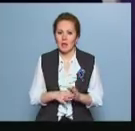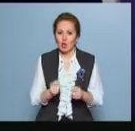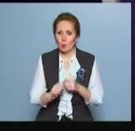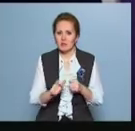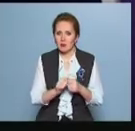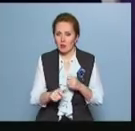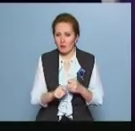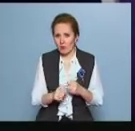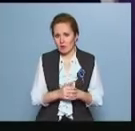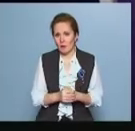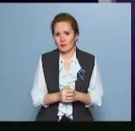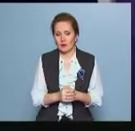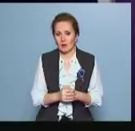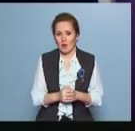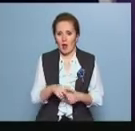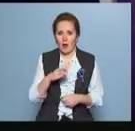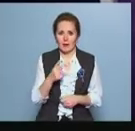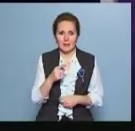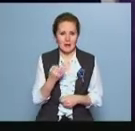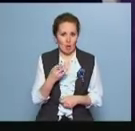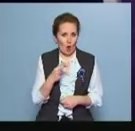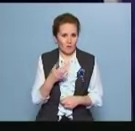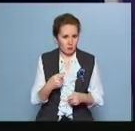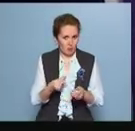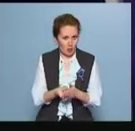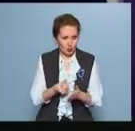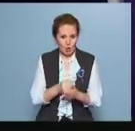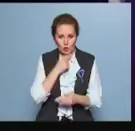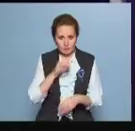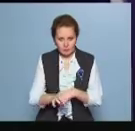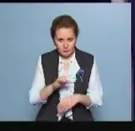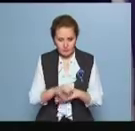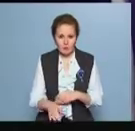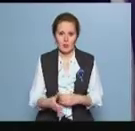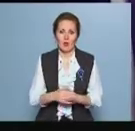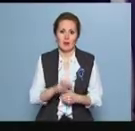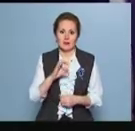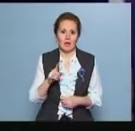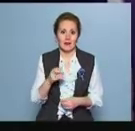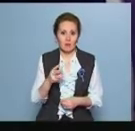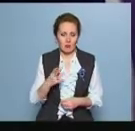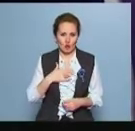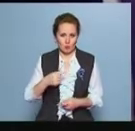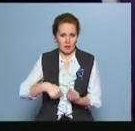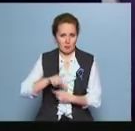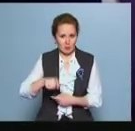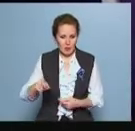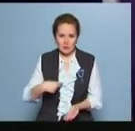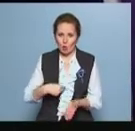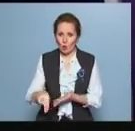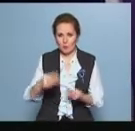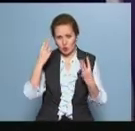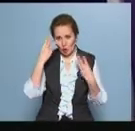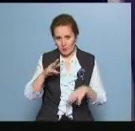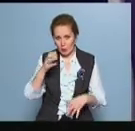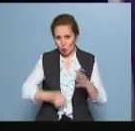субсидирование лизинговых платежей оборудования российского производства. Вы знаете, Сергинский, в Сергина предприниматель, который закупил современную